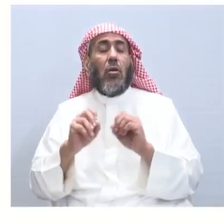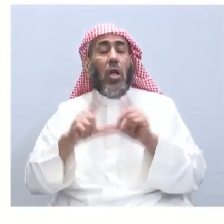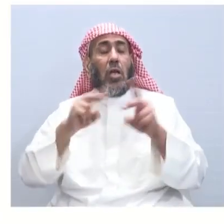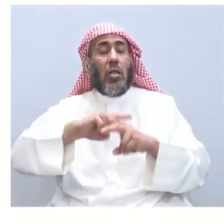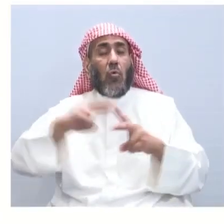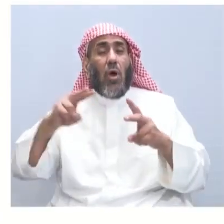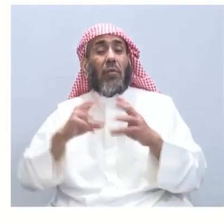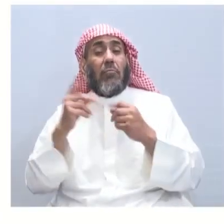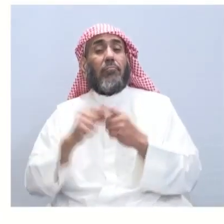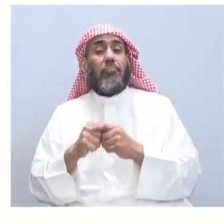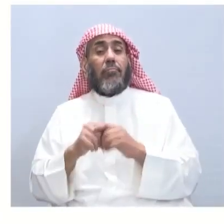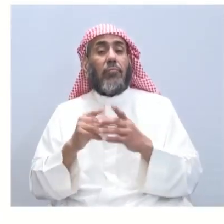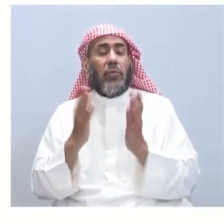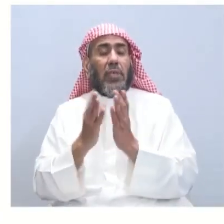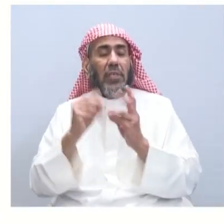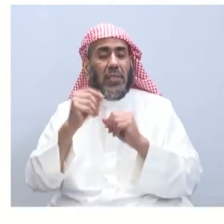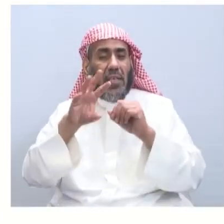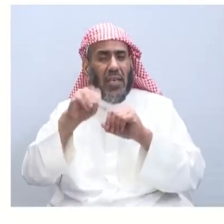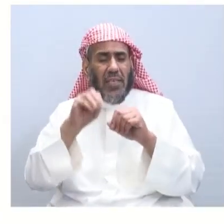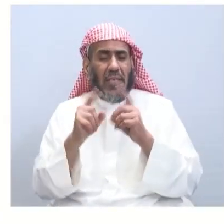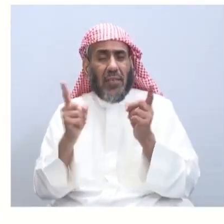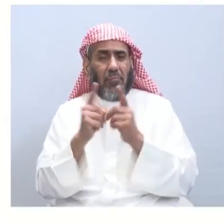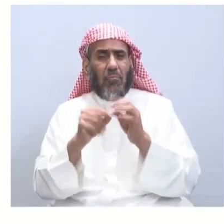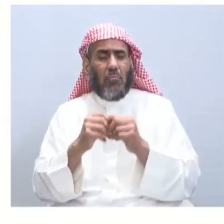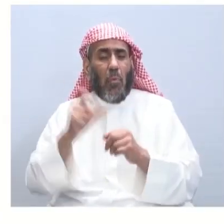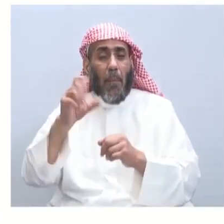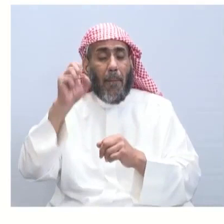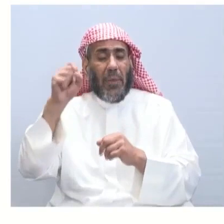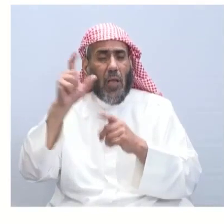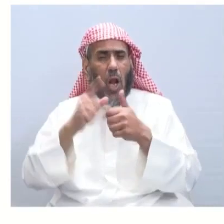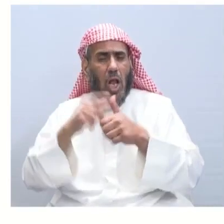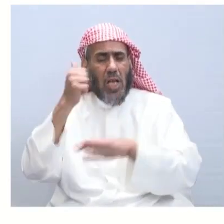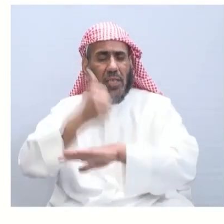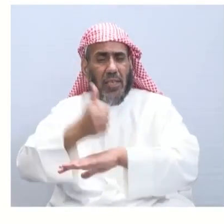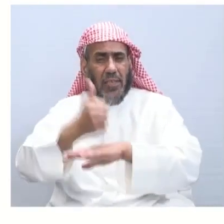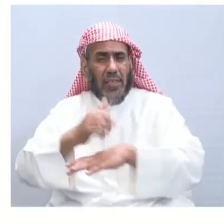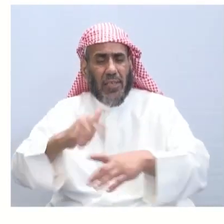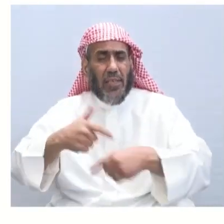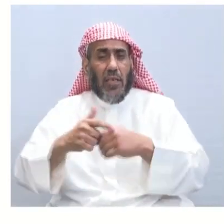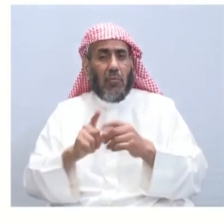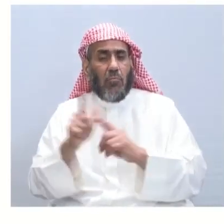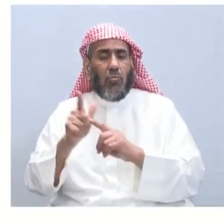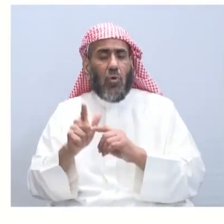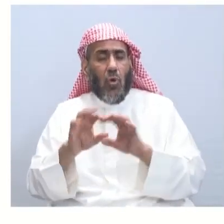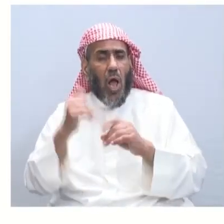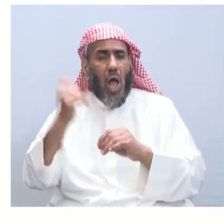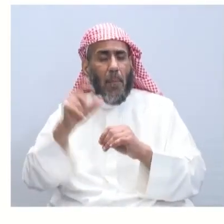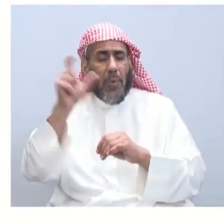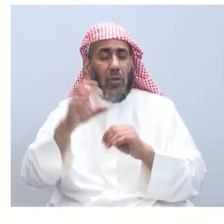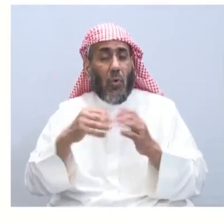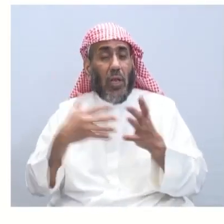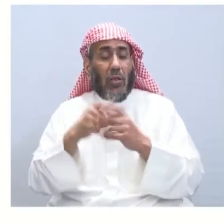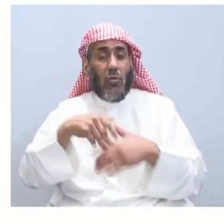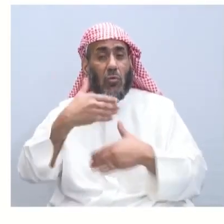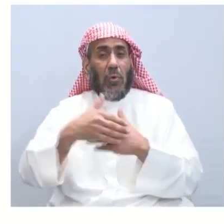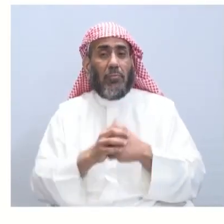انواع في العصر الحديث التي قلنا قصه قصيره اللي تتحدث عن بطل ثم هذا البطل يذكر اهم الشخصيات والاحداث التي